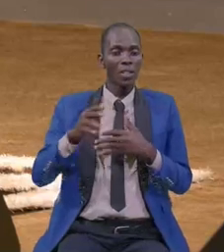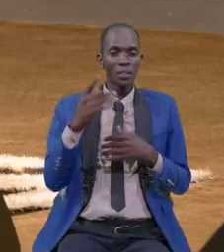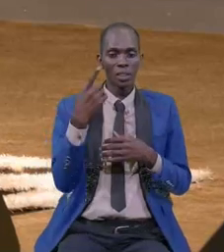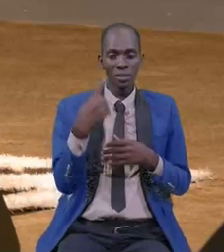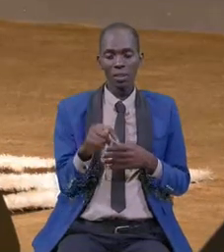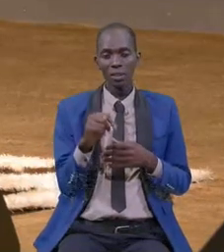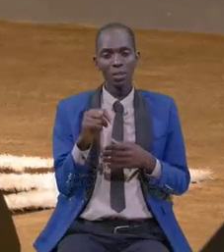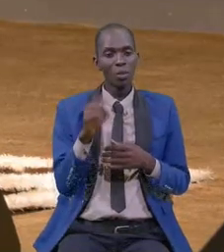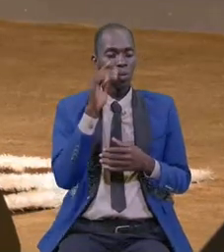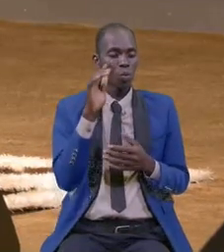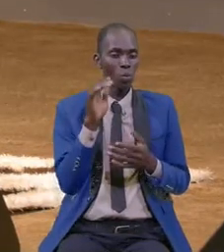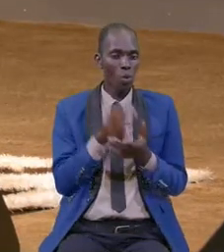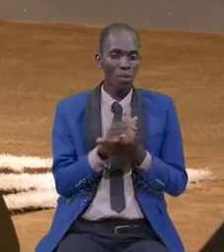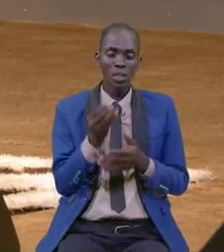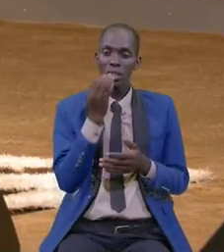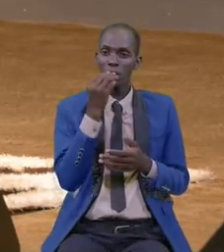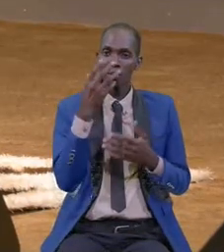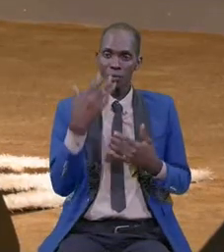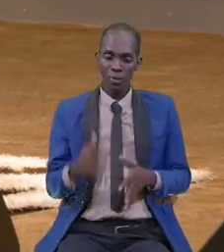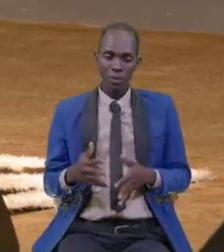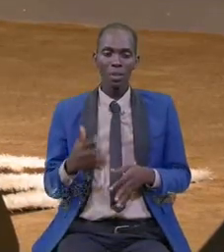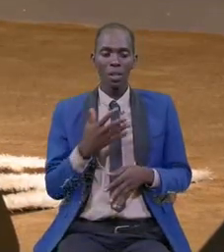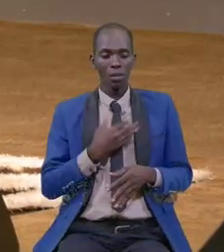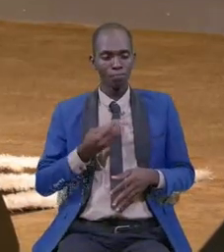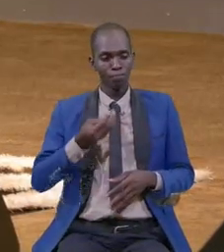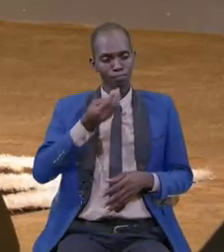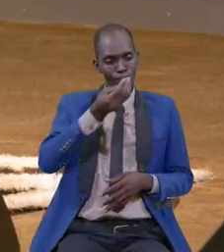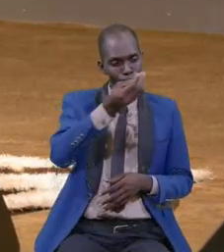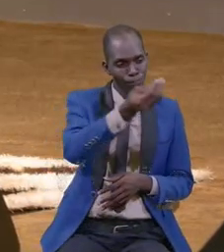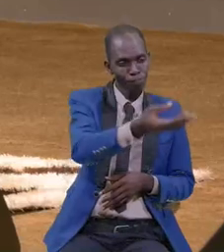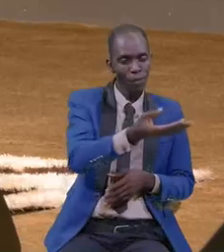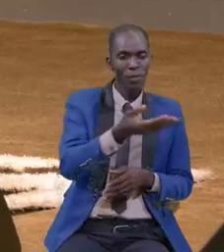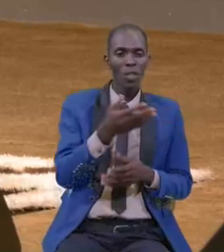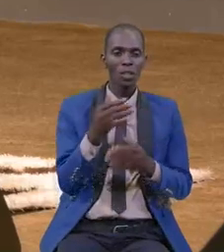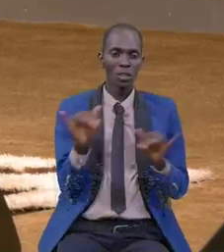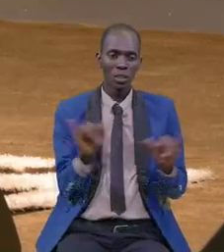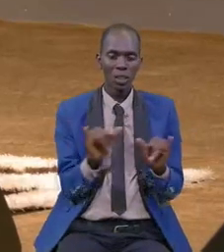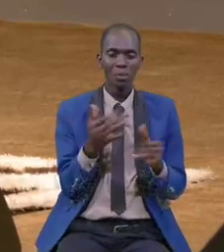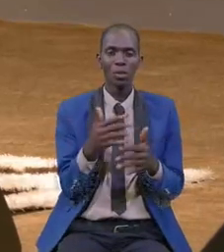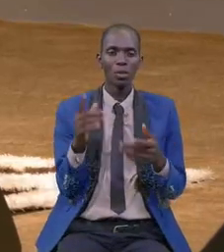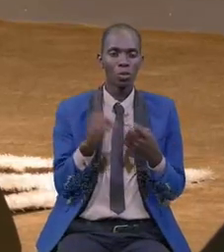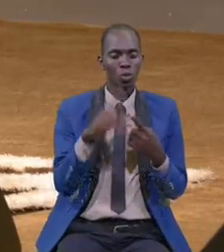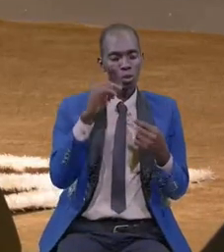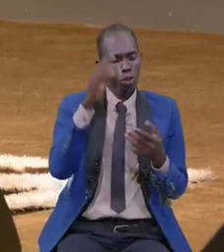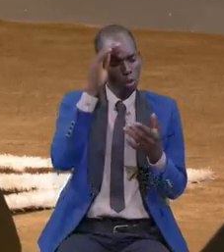Adam Adam avait dit directement reçu de la part de Dieu de ne pas toucher de ne pas manger cette chose